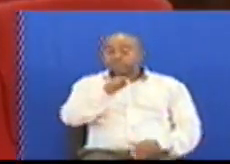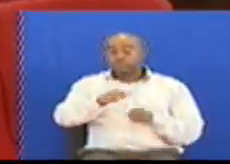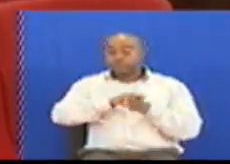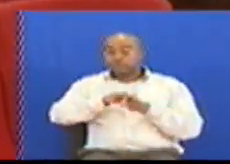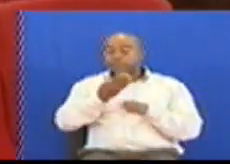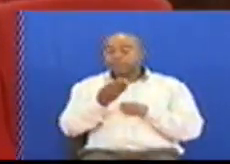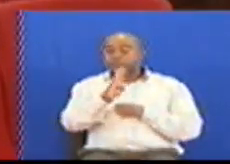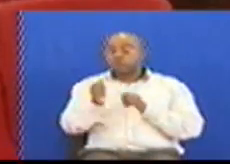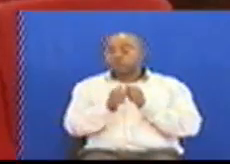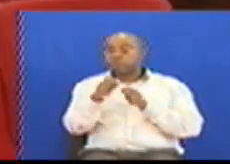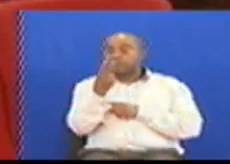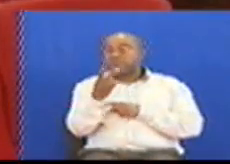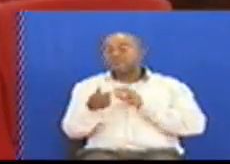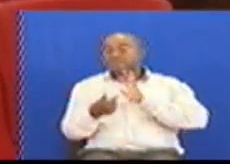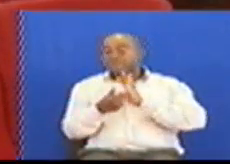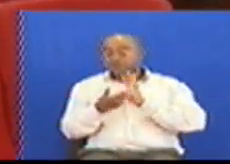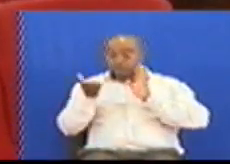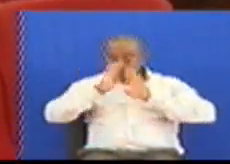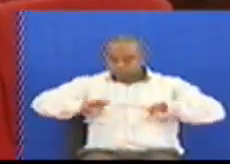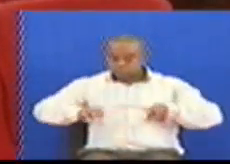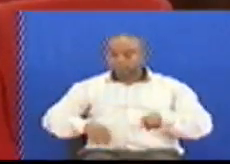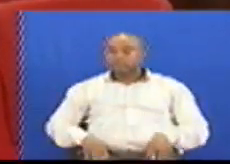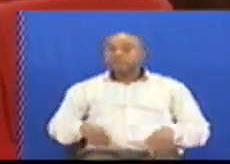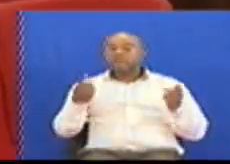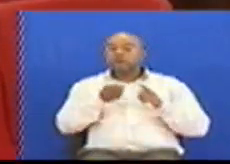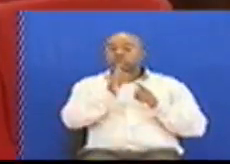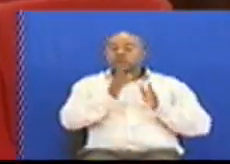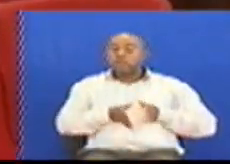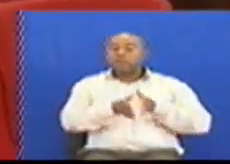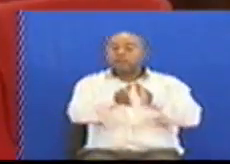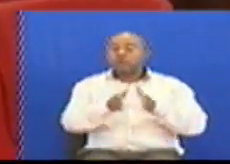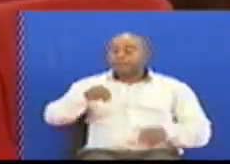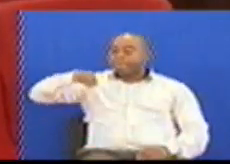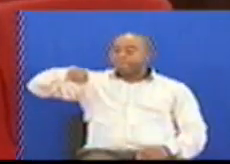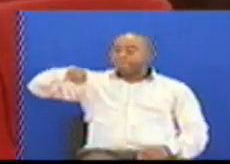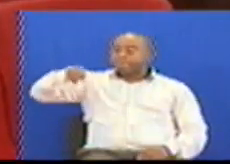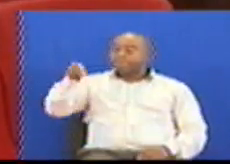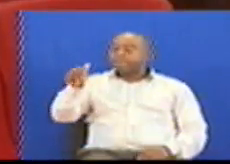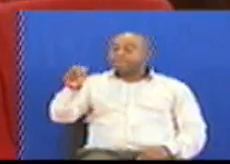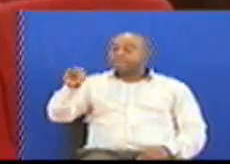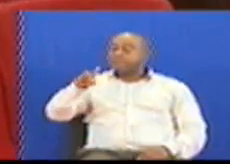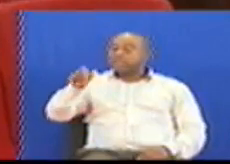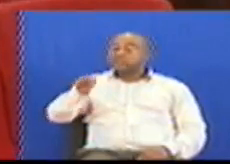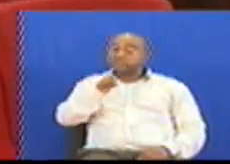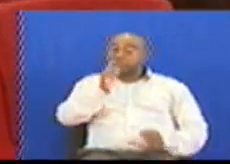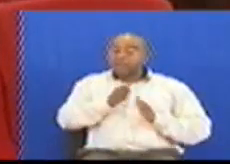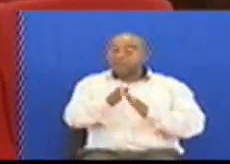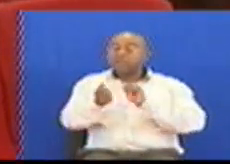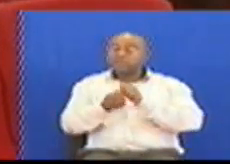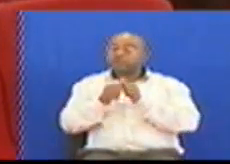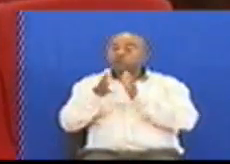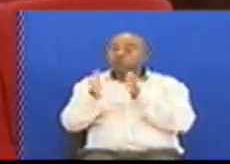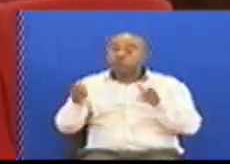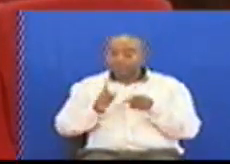12 ujenzi ukikamilika. Lakini pia tunayo barabara ya Mganza Ilalanguru, ina tatizo kubwa. Tunayo barabara